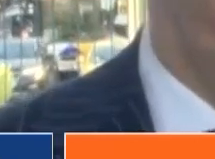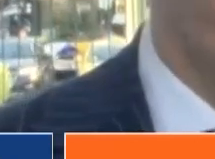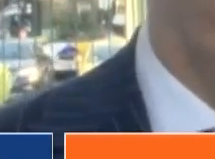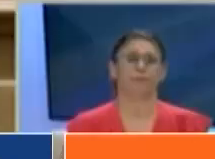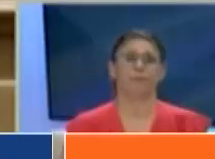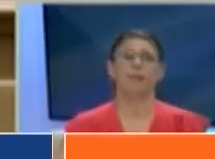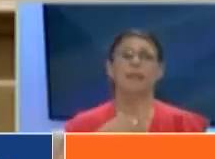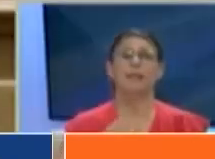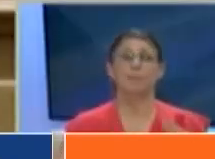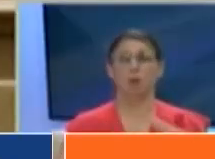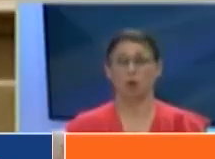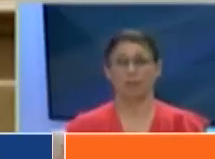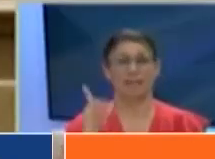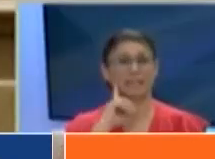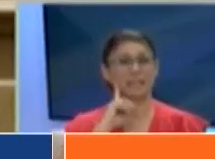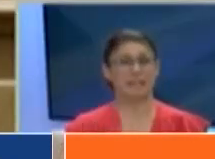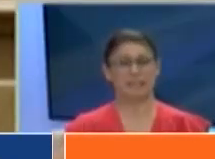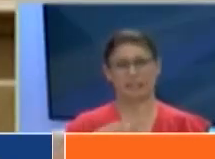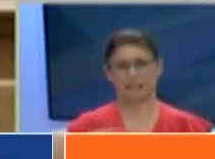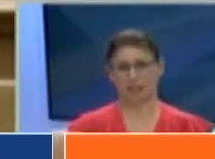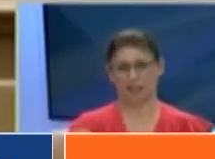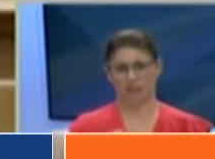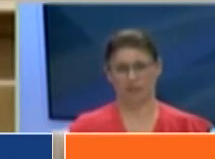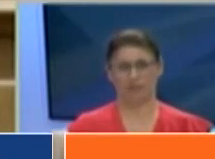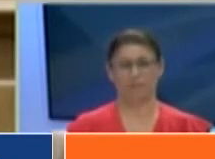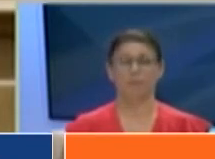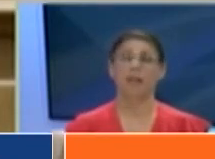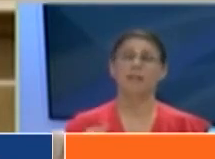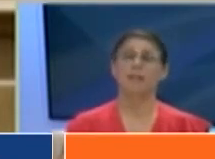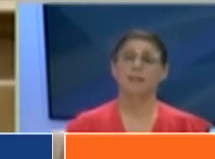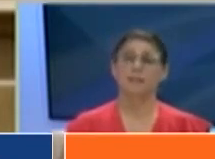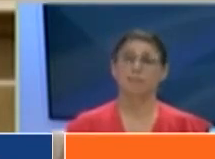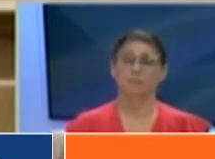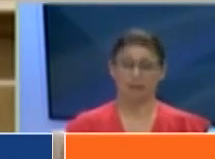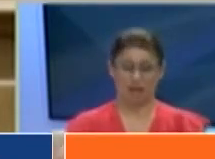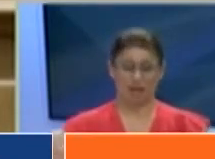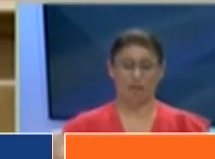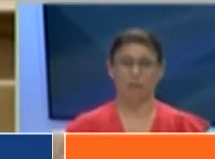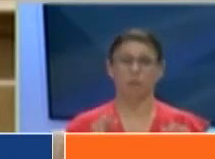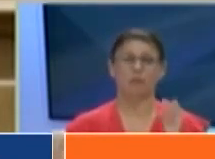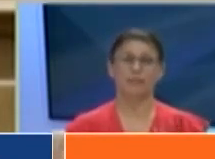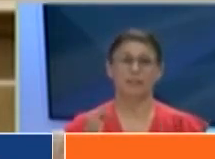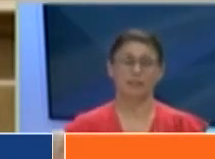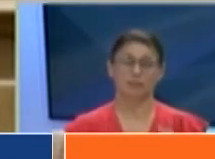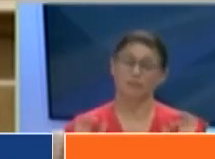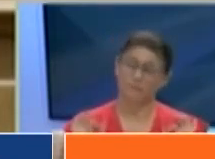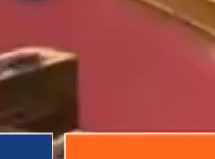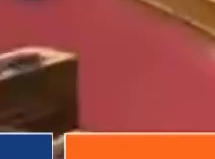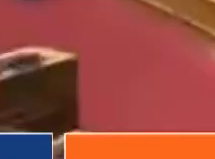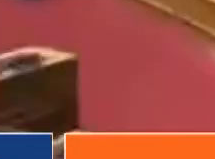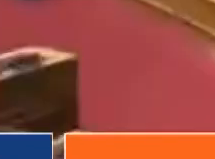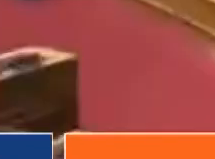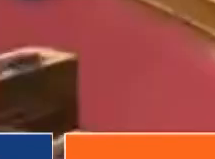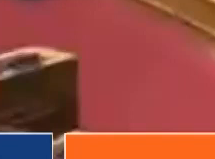κύριο στίγκα σήμερα είχαμε μία ανεξαρτητοποίηση του βουλευτή του κυρίου μανούσου έστειλε επιστολή στον πρόεδρο της βουλής μαθαίνω ότι μέχρι τη